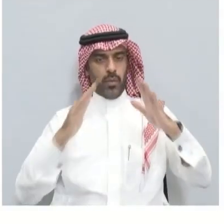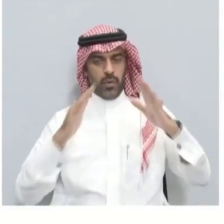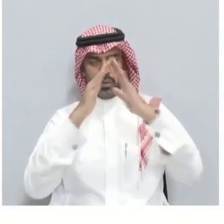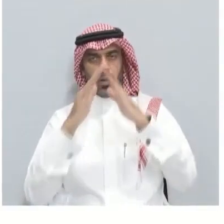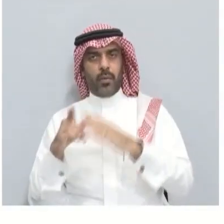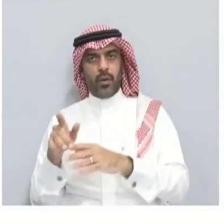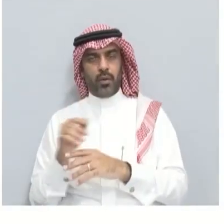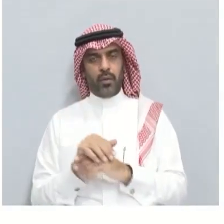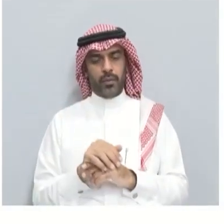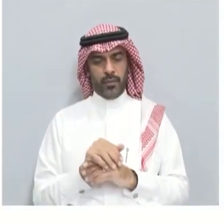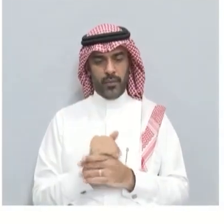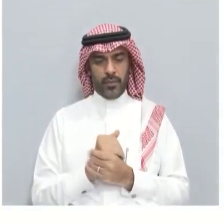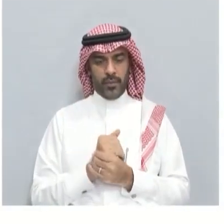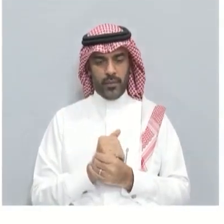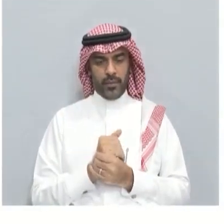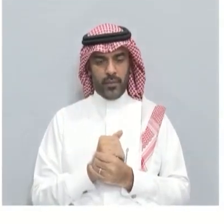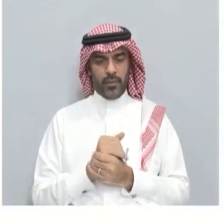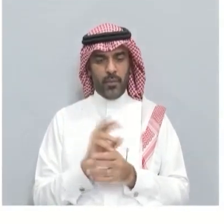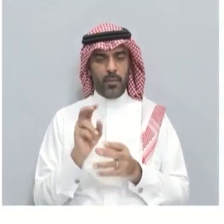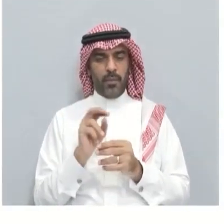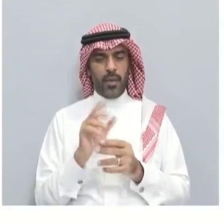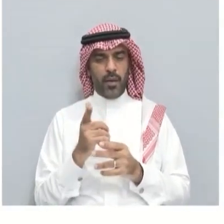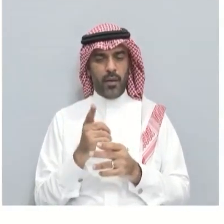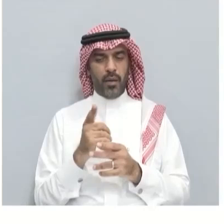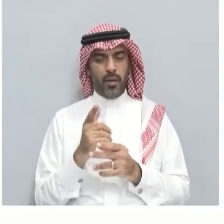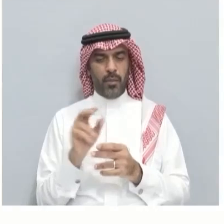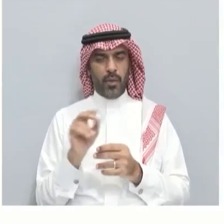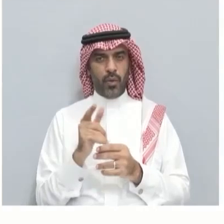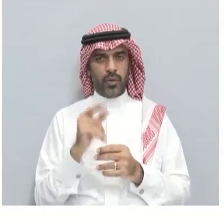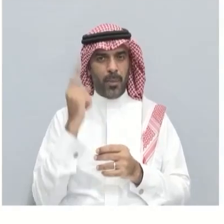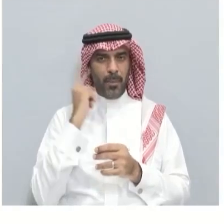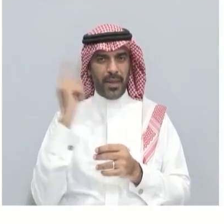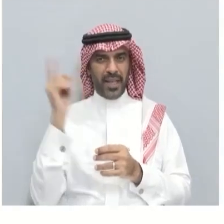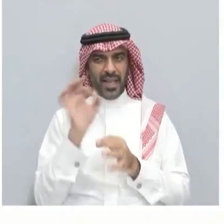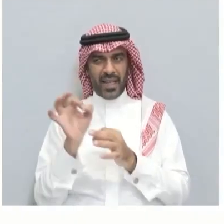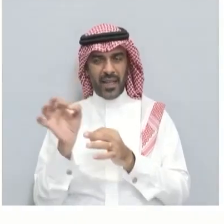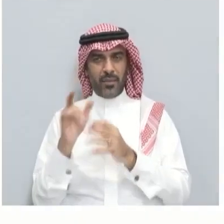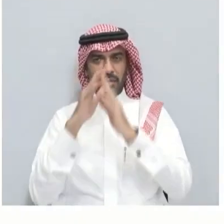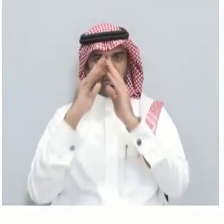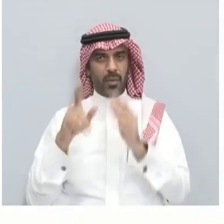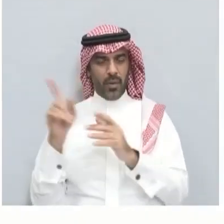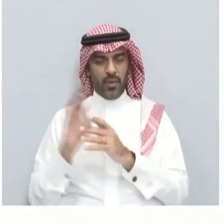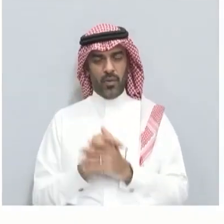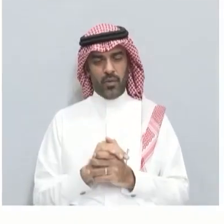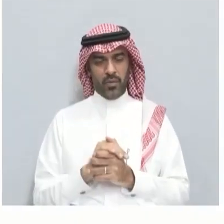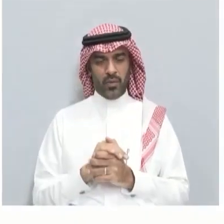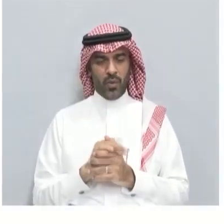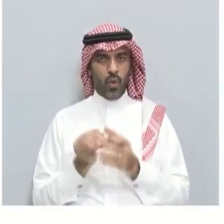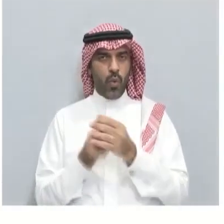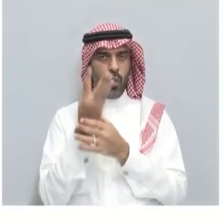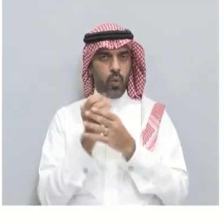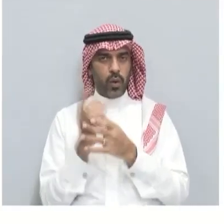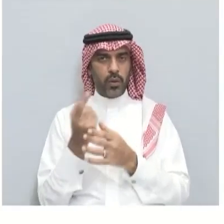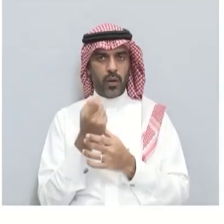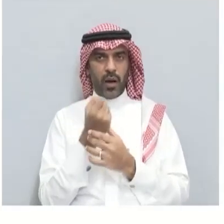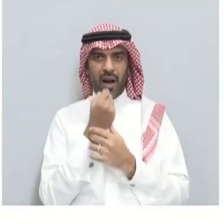جبل القدر شمال شرق المدينه غاز ورماد ثوران الشقوق تلتقي ذكرنا مع البراكين